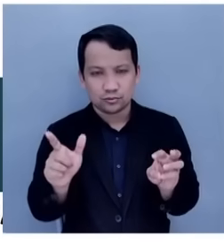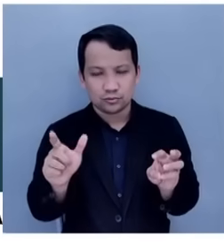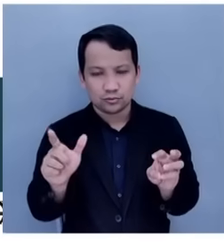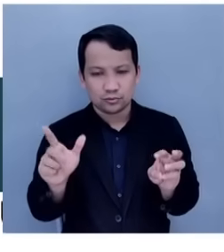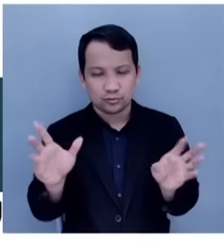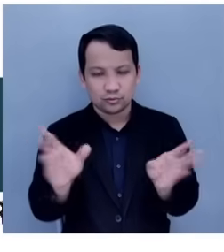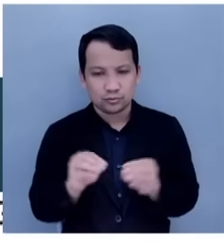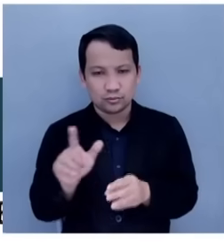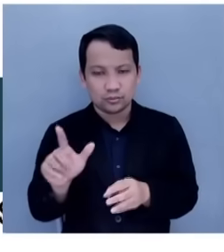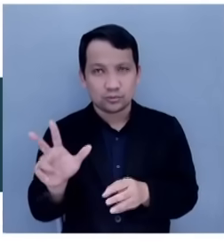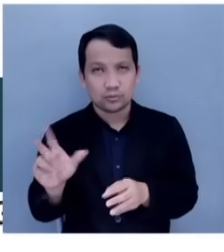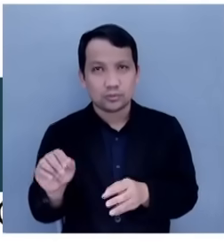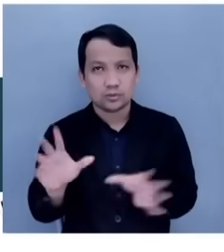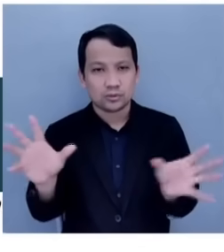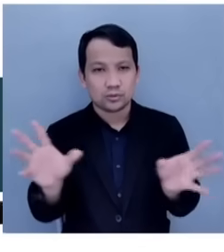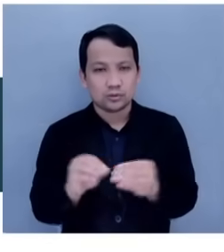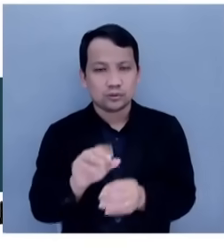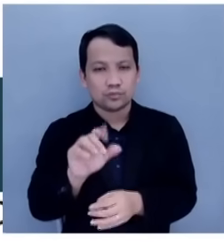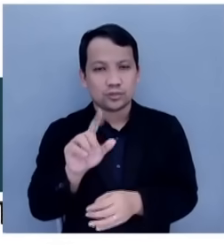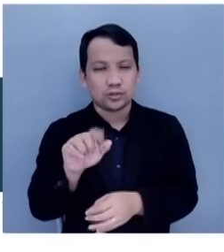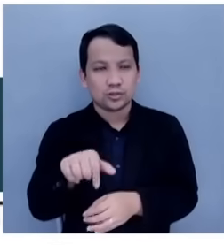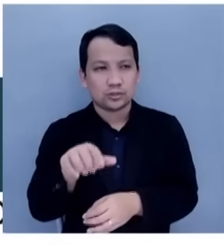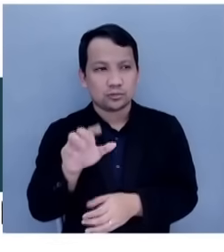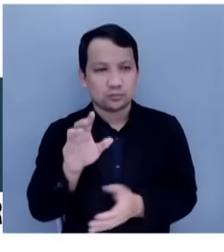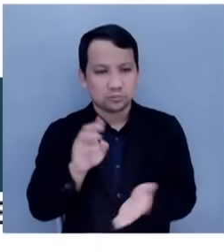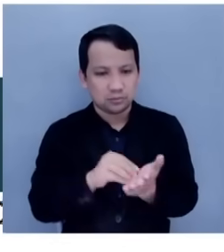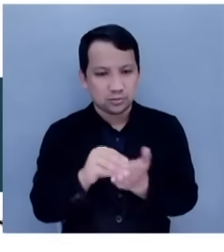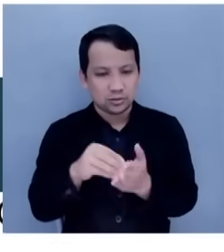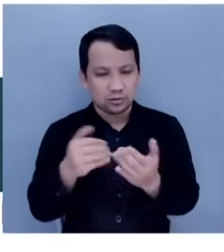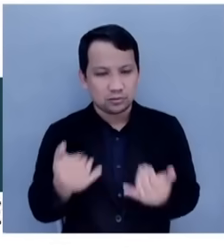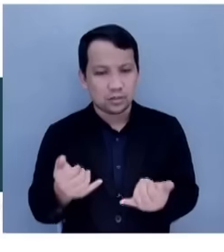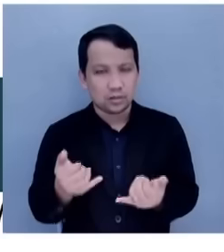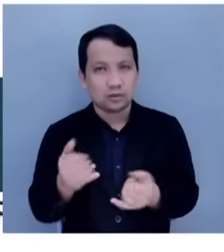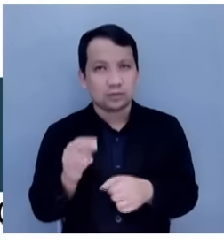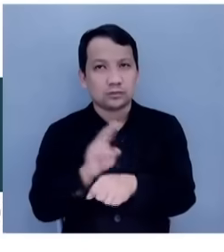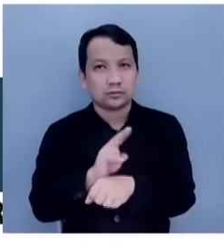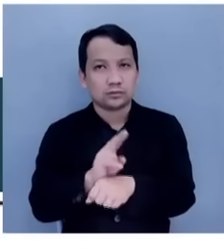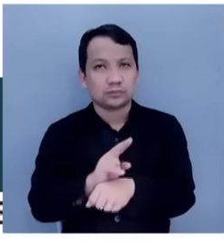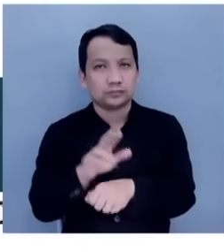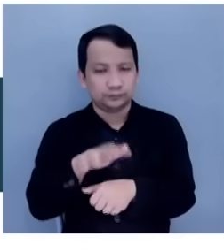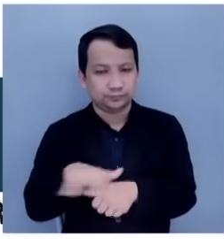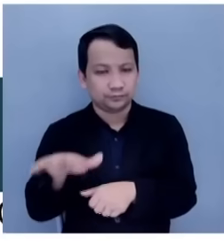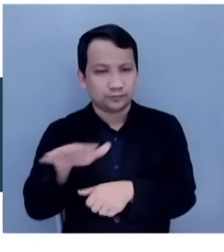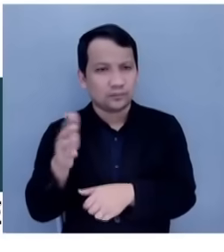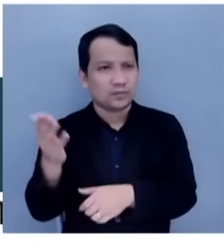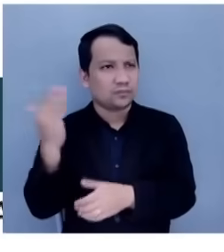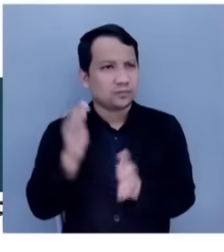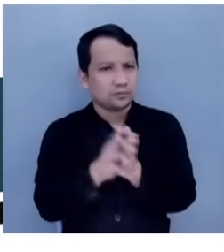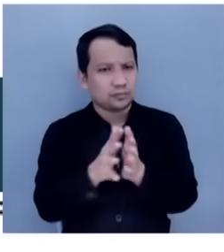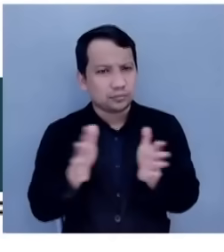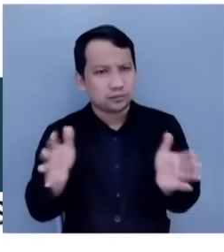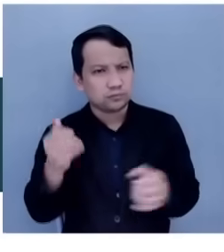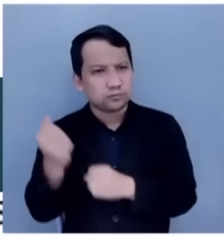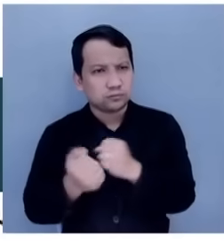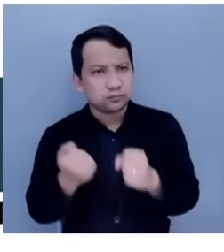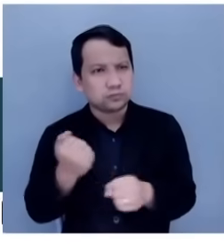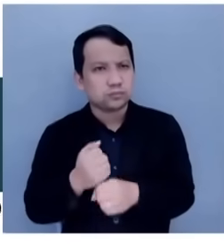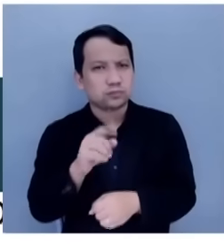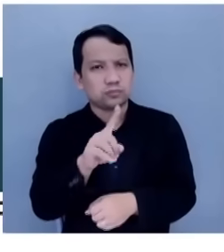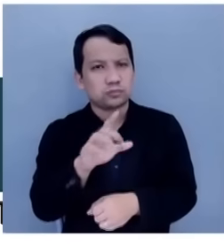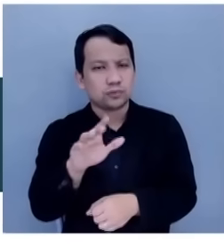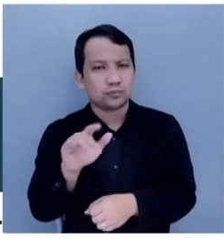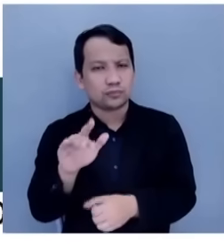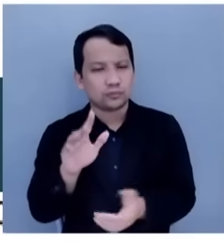to only 118.7 million pesos po for all of those years. And then you have 125